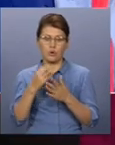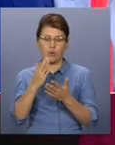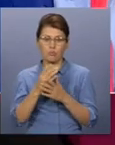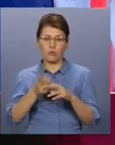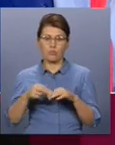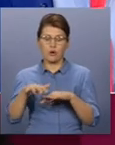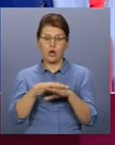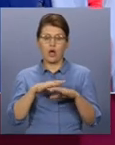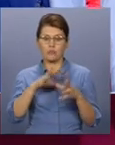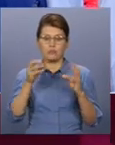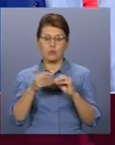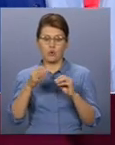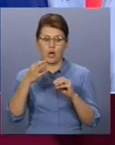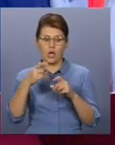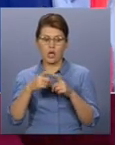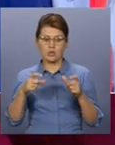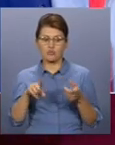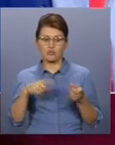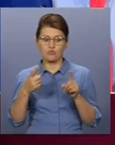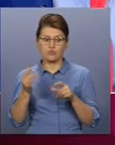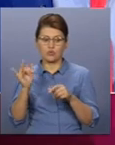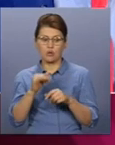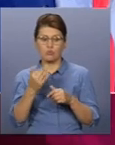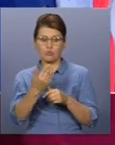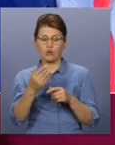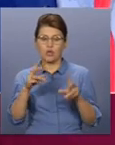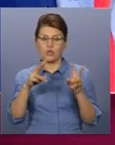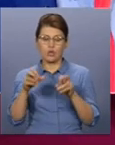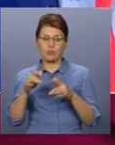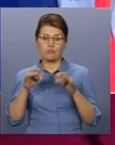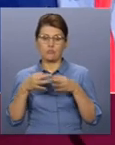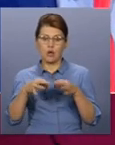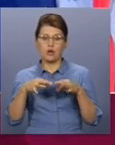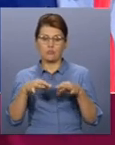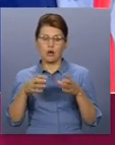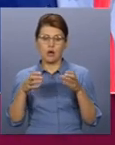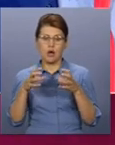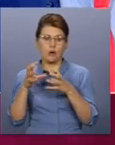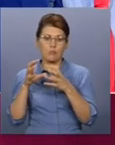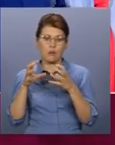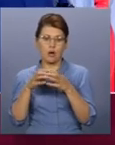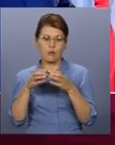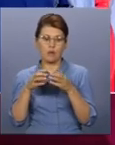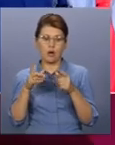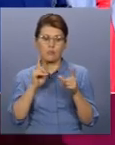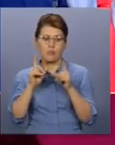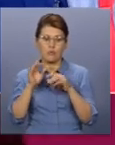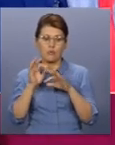Демек, халық жаппай онай картасына көшуде. Бұл ретте аталмыш транспорт компаниясы көлік жүргізушілерімен жиналыс